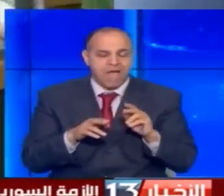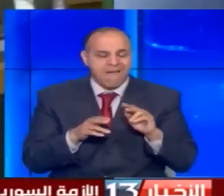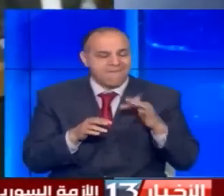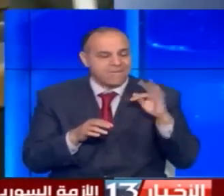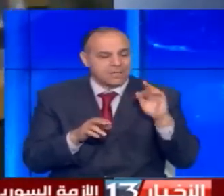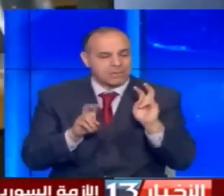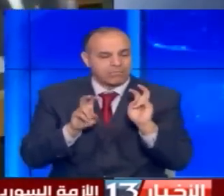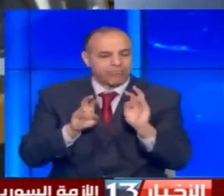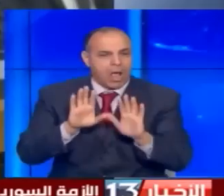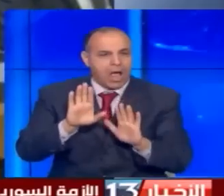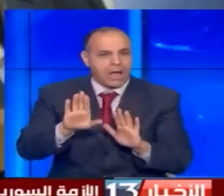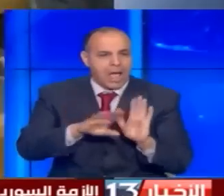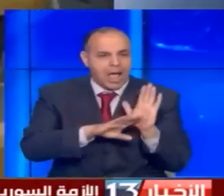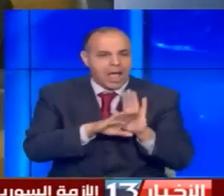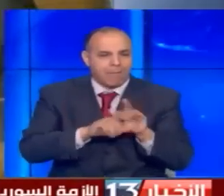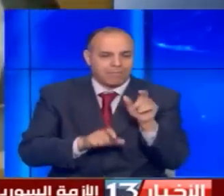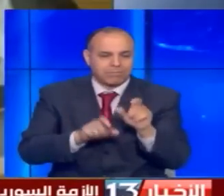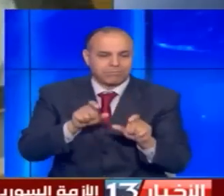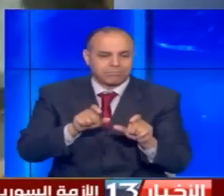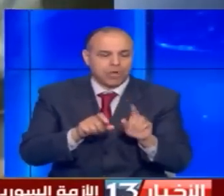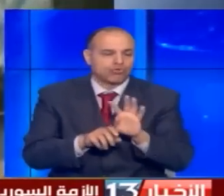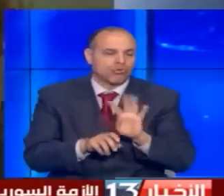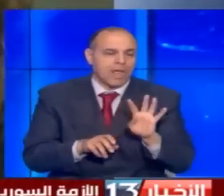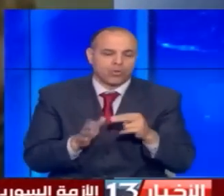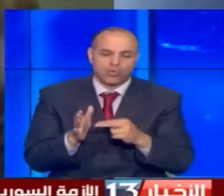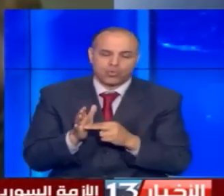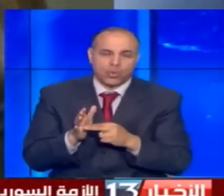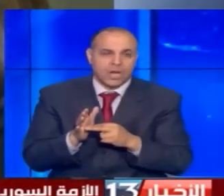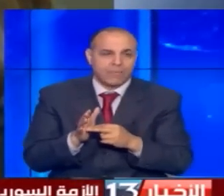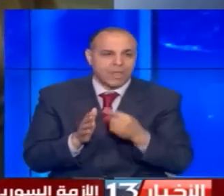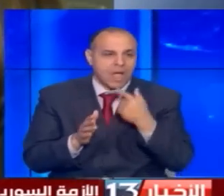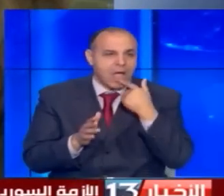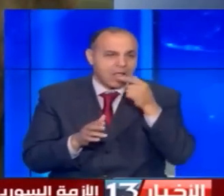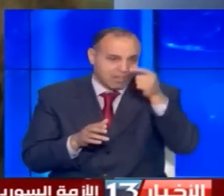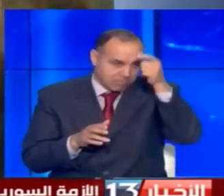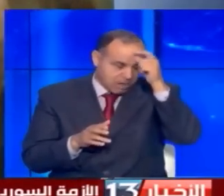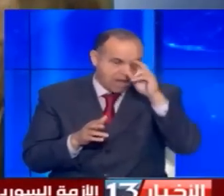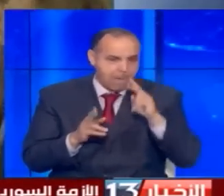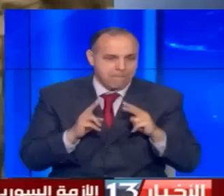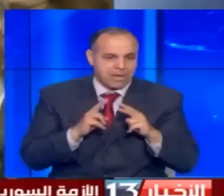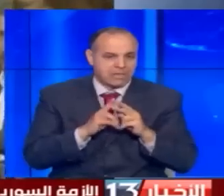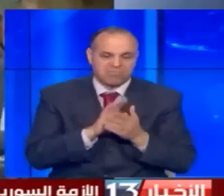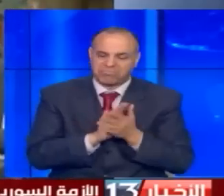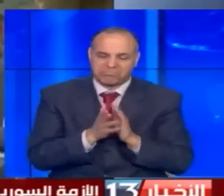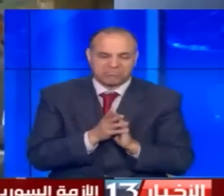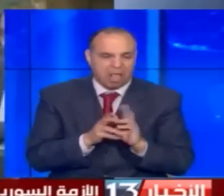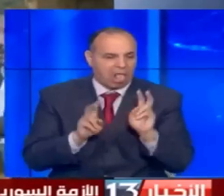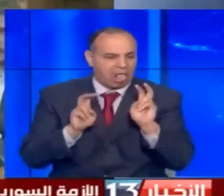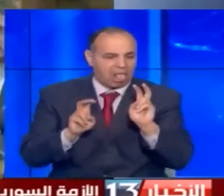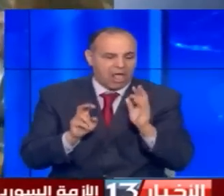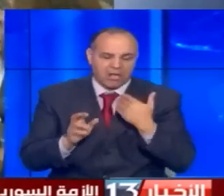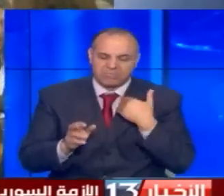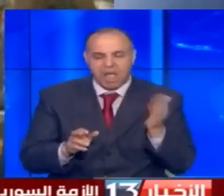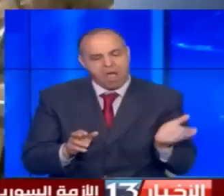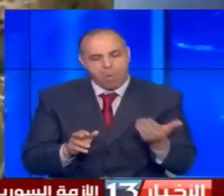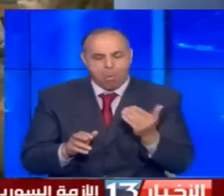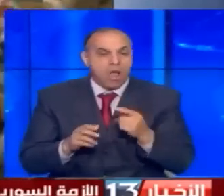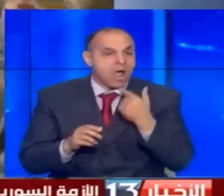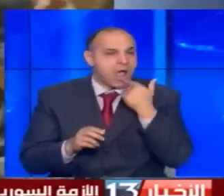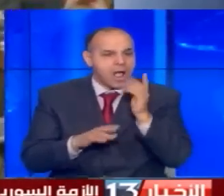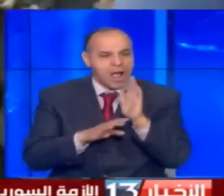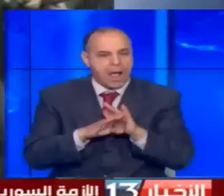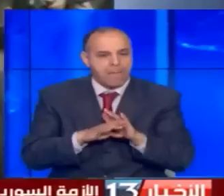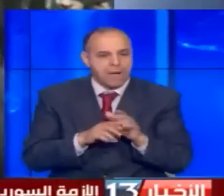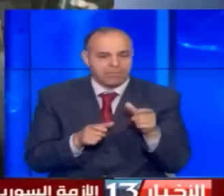بإبقاء قواتها لحماية سكان الشمال السوري، قالت أنقرة أن باريس لن تجني شيئا من إبقاء قواتها هناك